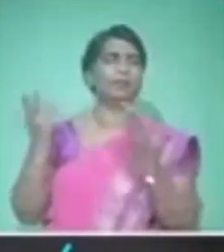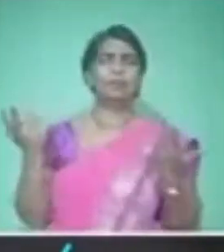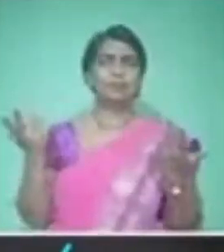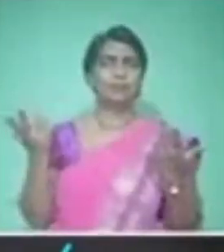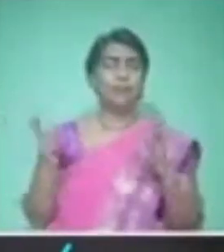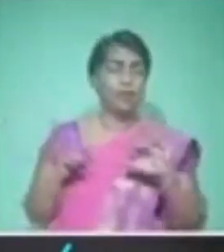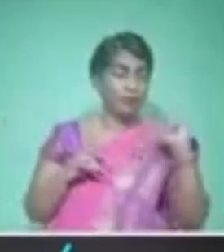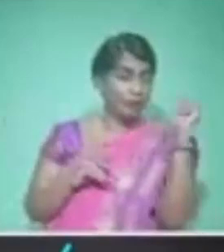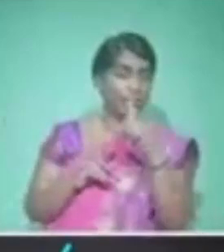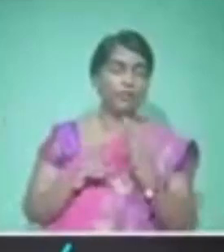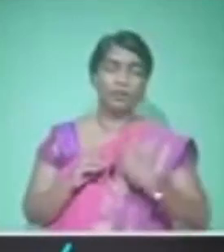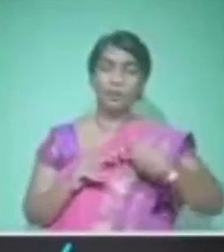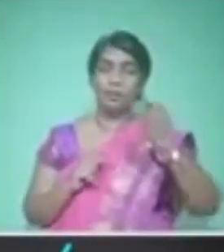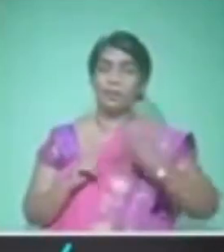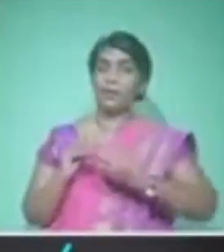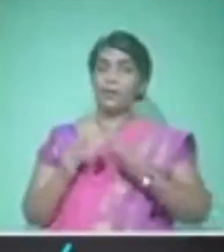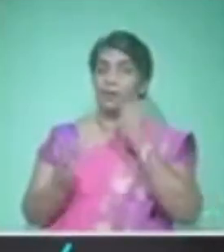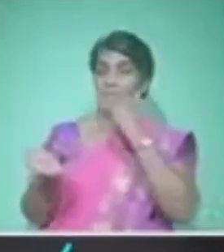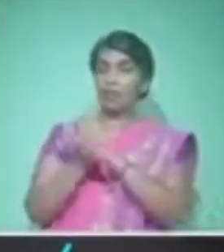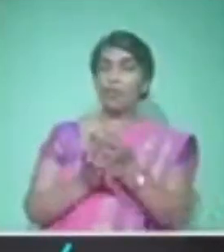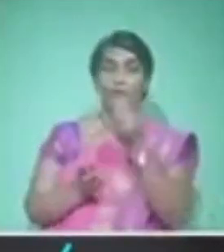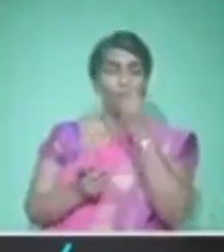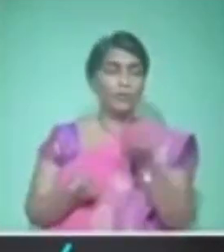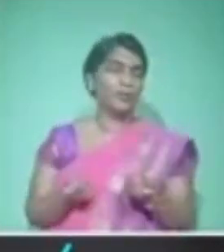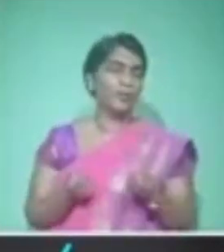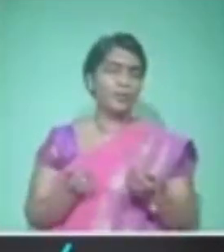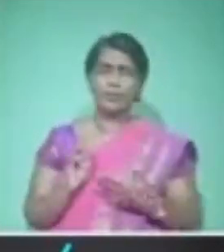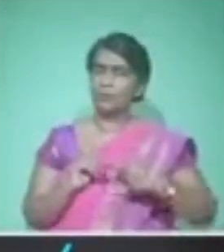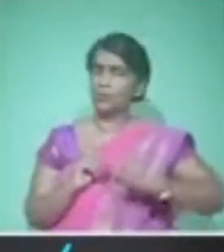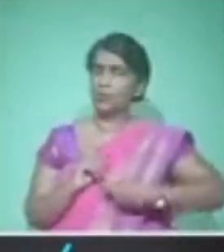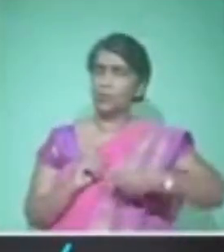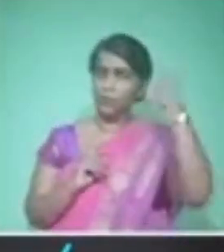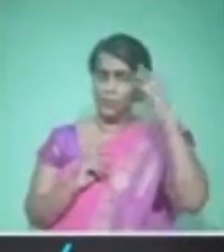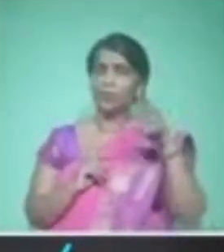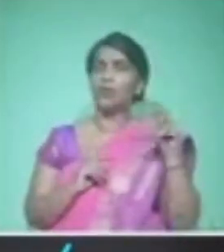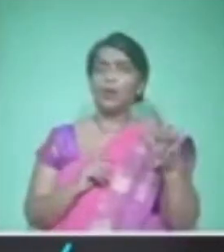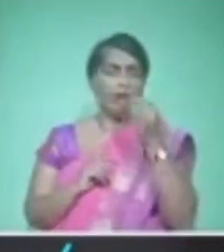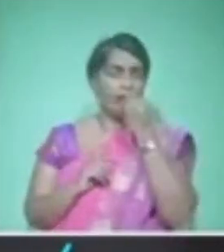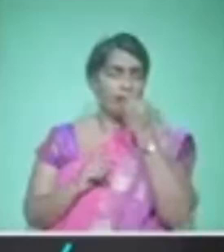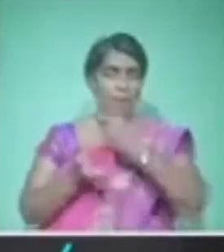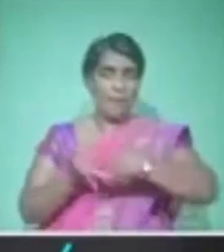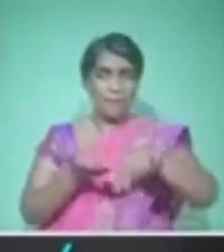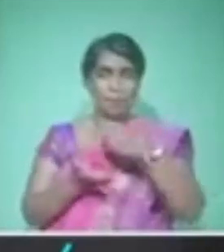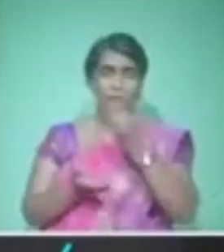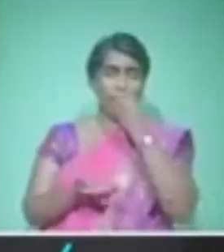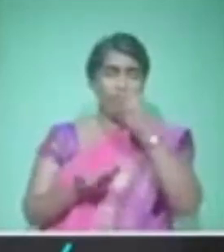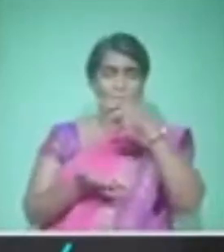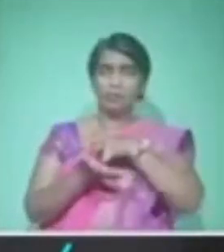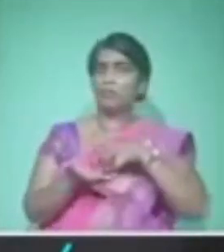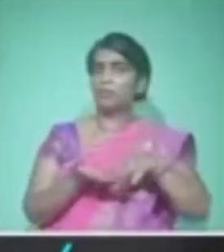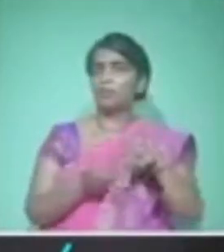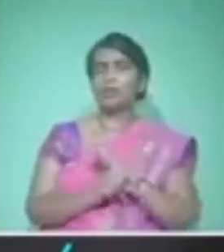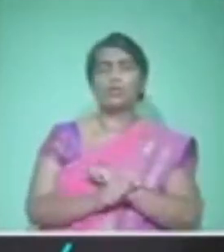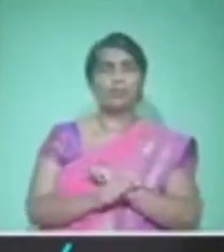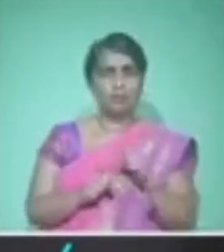නමුත් මුල් තැන දෙන්න කියලා මම කියනවා මොකද බඩු මිල ඉතාමත් අධිකයි ආහාර පිගානේ පෝෂදායකත්වය